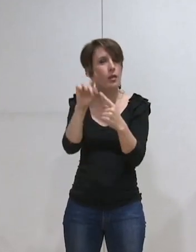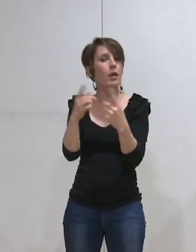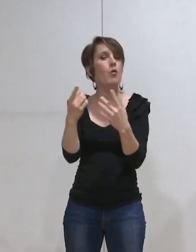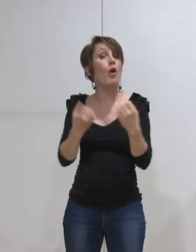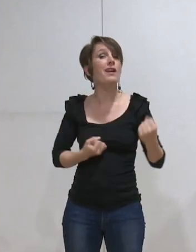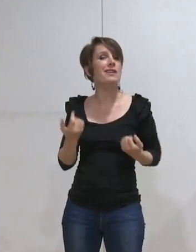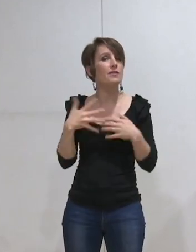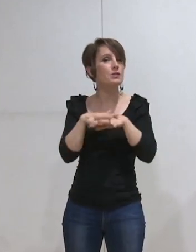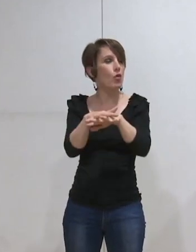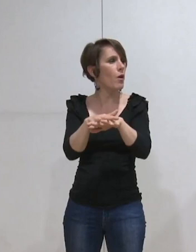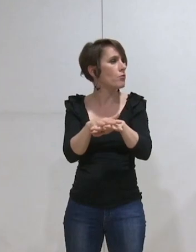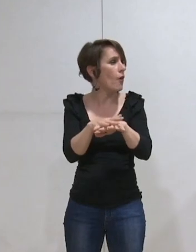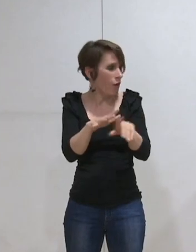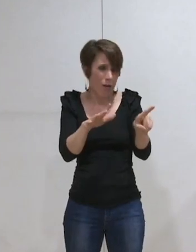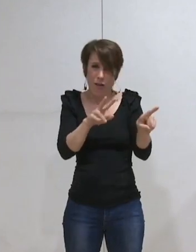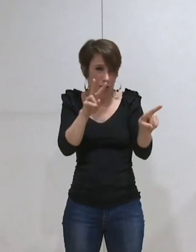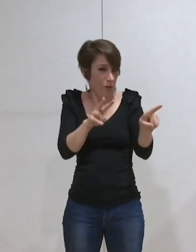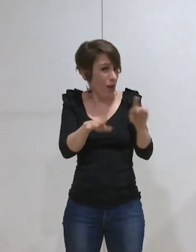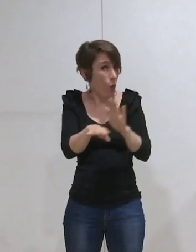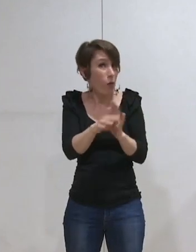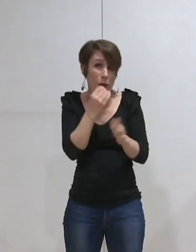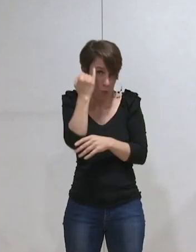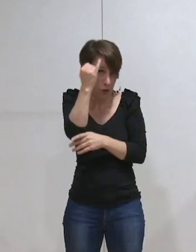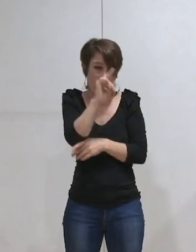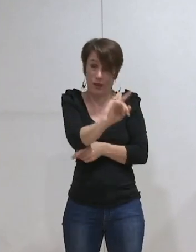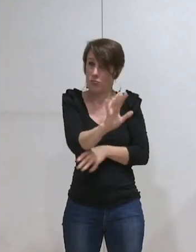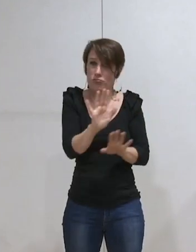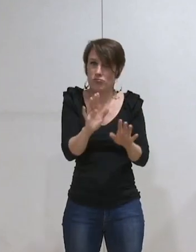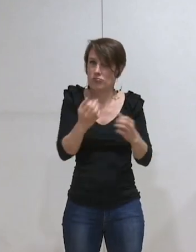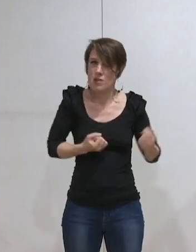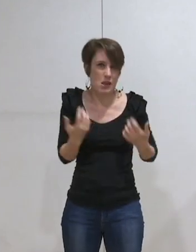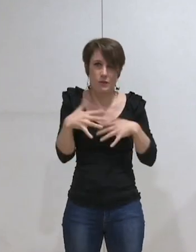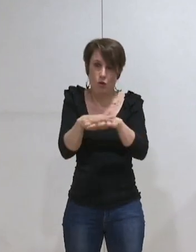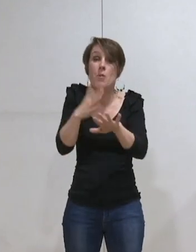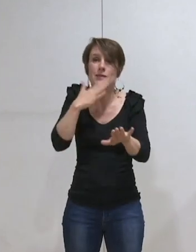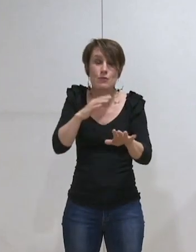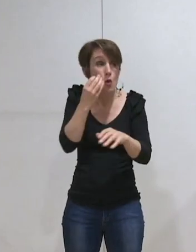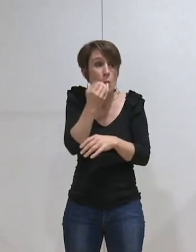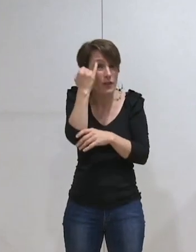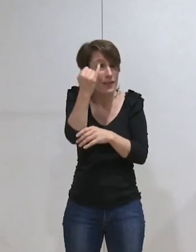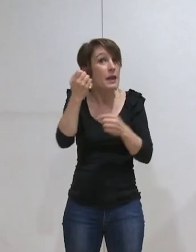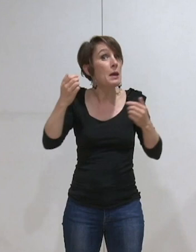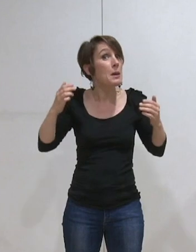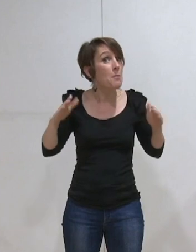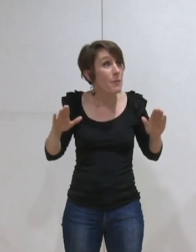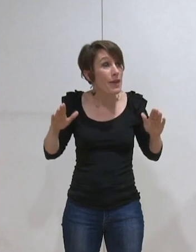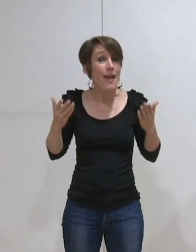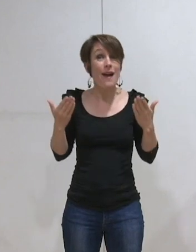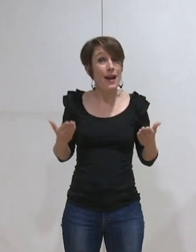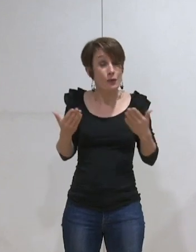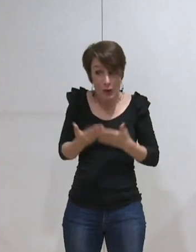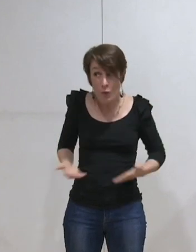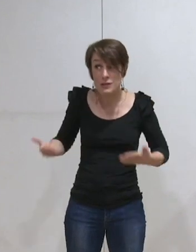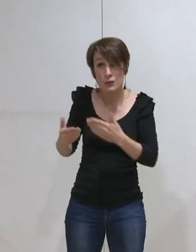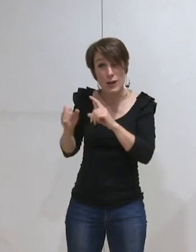communs non pas que ce soit une mauvaise idée c'est une très bonne idée les services communs mais dans les état actuel de la structuration de la